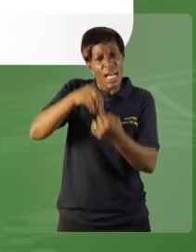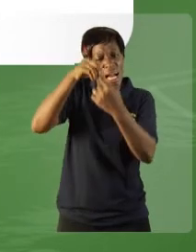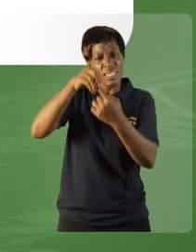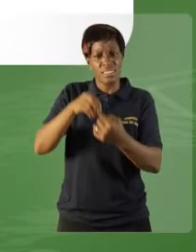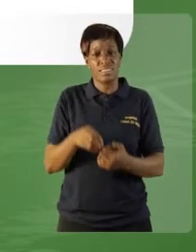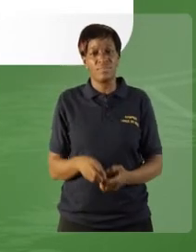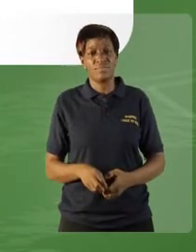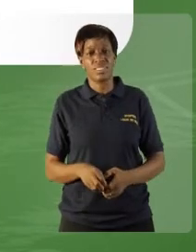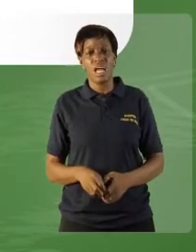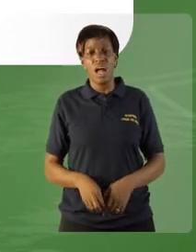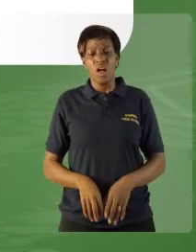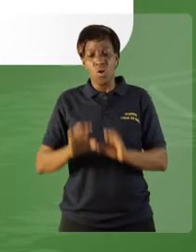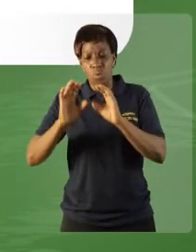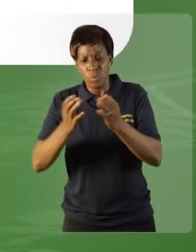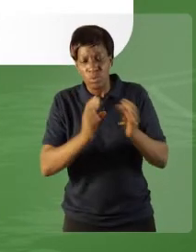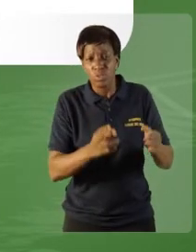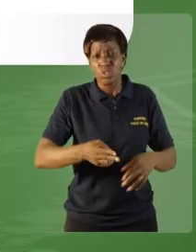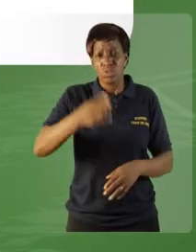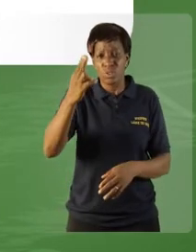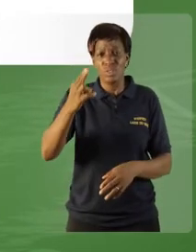soutenu est caractérisé,